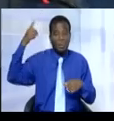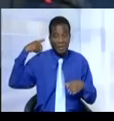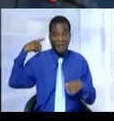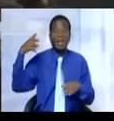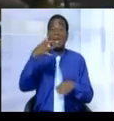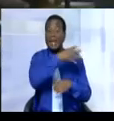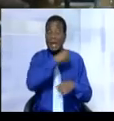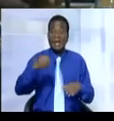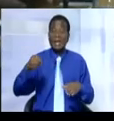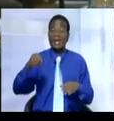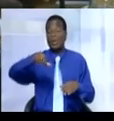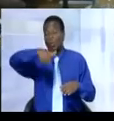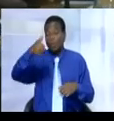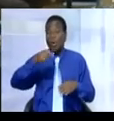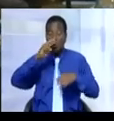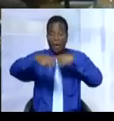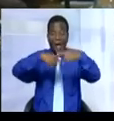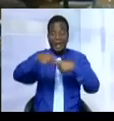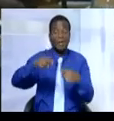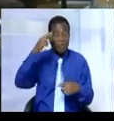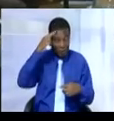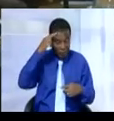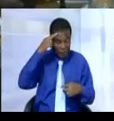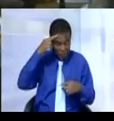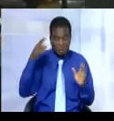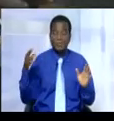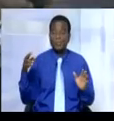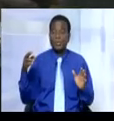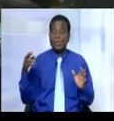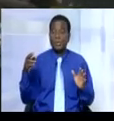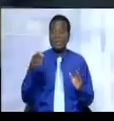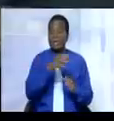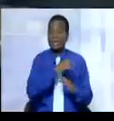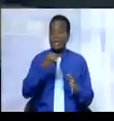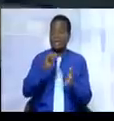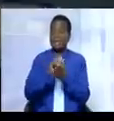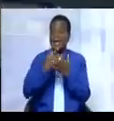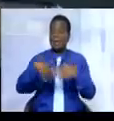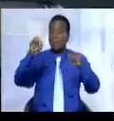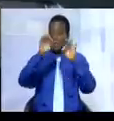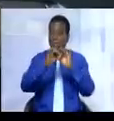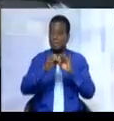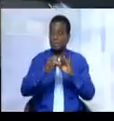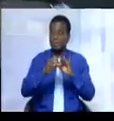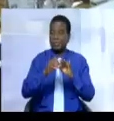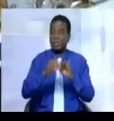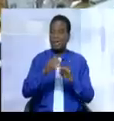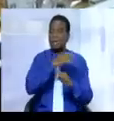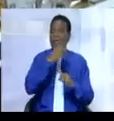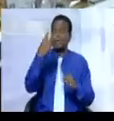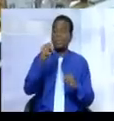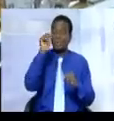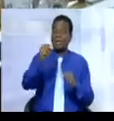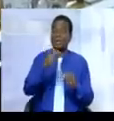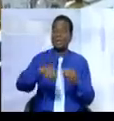son article 35 notamment, comme convenu dans l'accord de l'INAS Marcoussi du 24 janvier 2003. À ces deux points